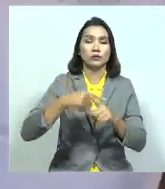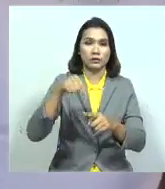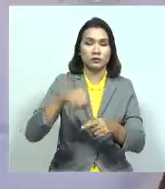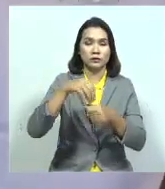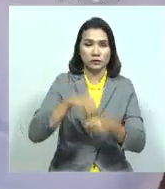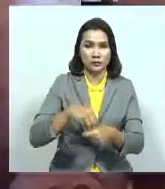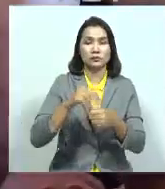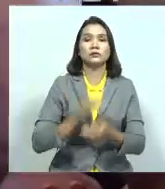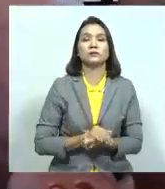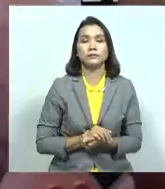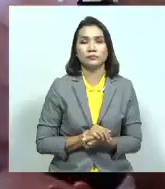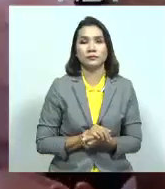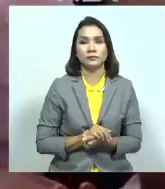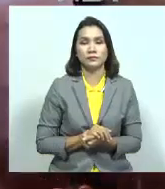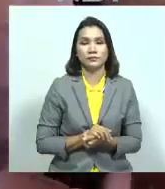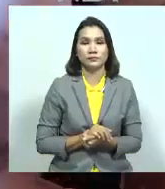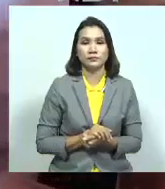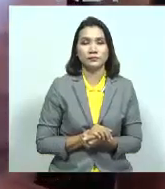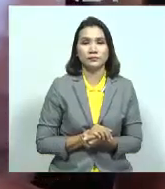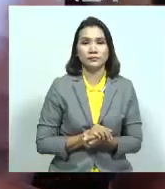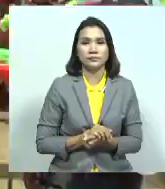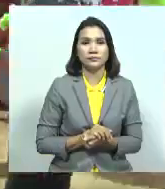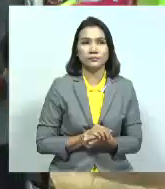ำปี2562ค่ะ